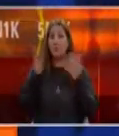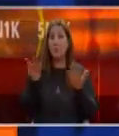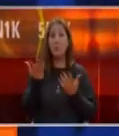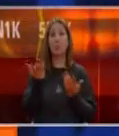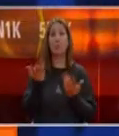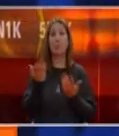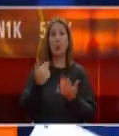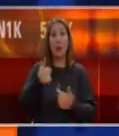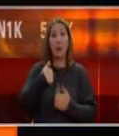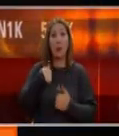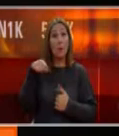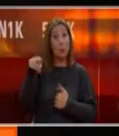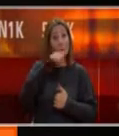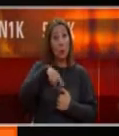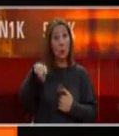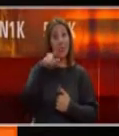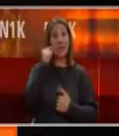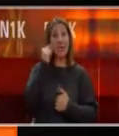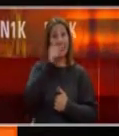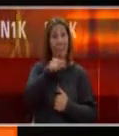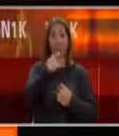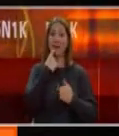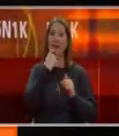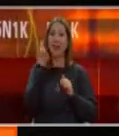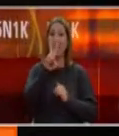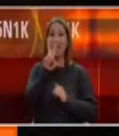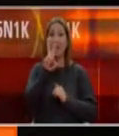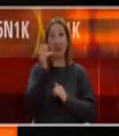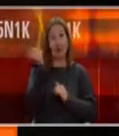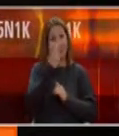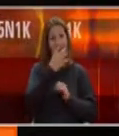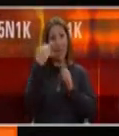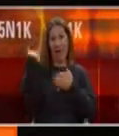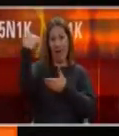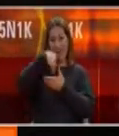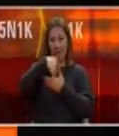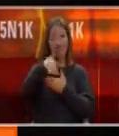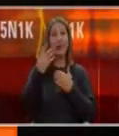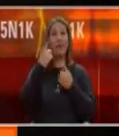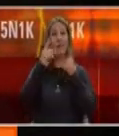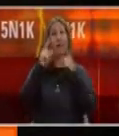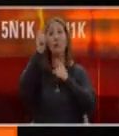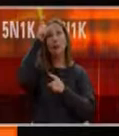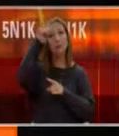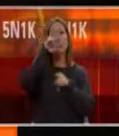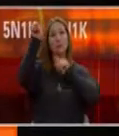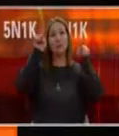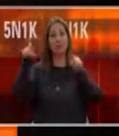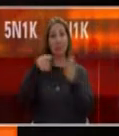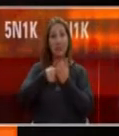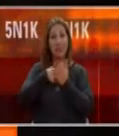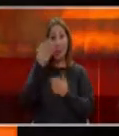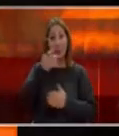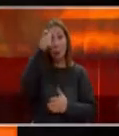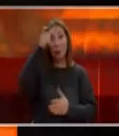ben bu insanları, bu yıl 20 tanesi, 20 isim daha yine aramızda, Türkiye'nin farklı yerlerinden gelmiş isimler.